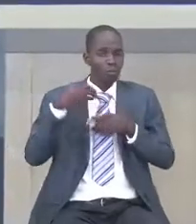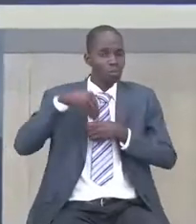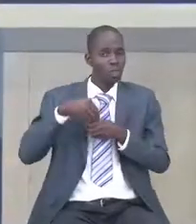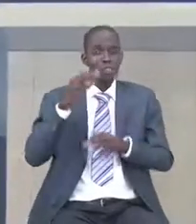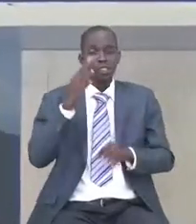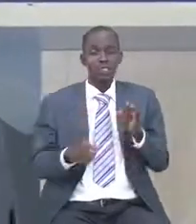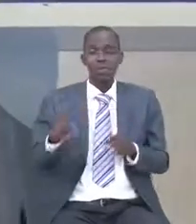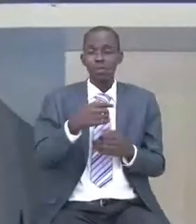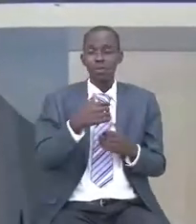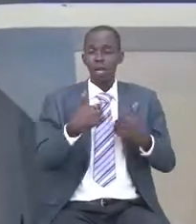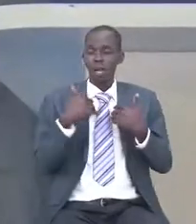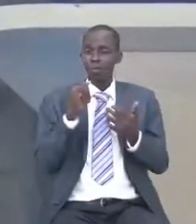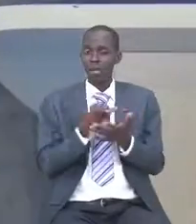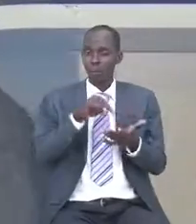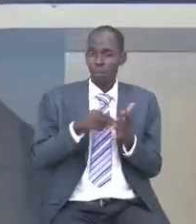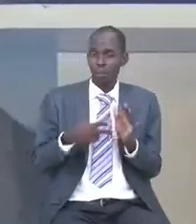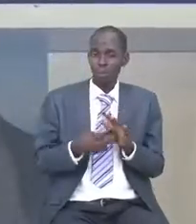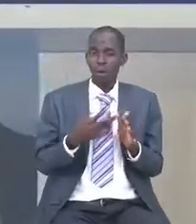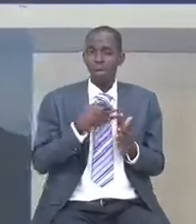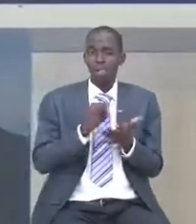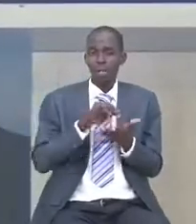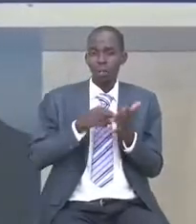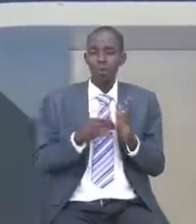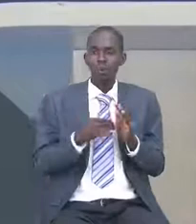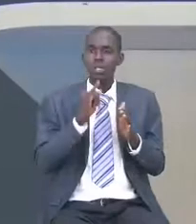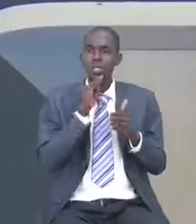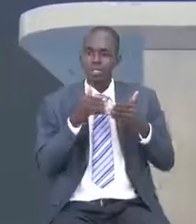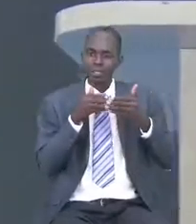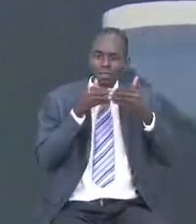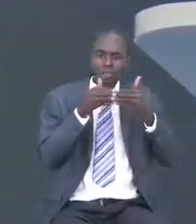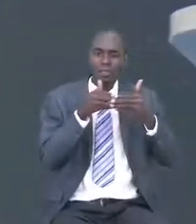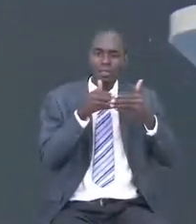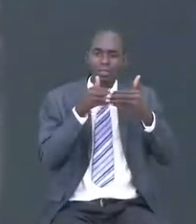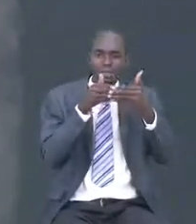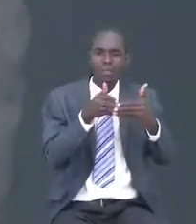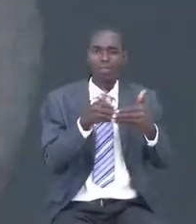Si tu as un but, un objectif, et cet objectif-là te guide et te conduit,